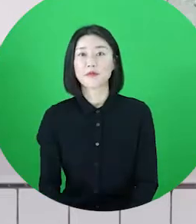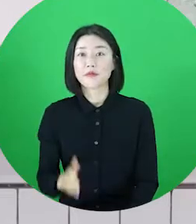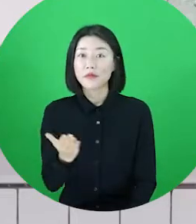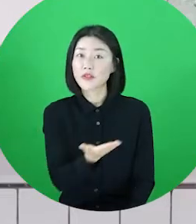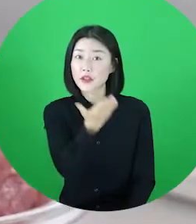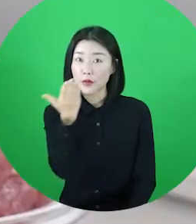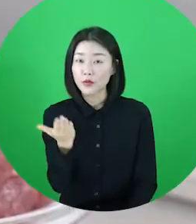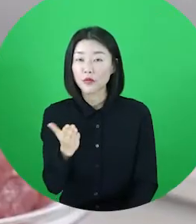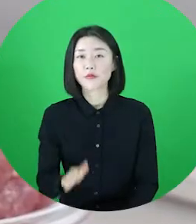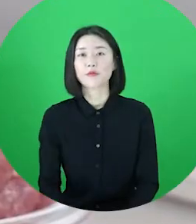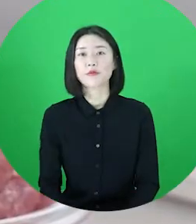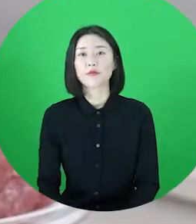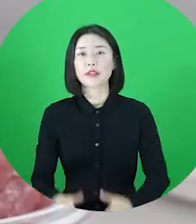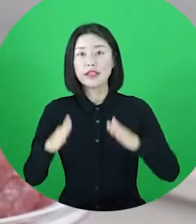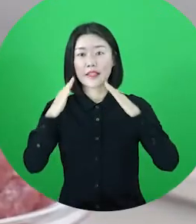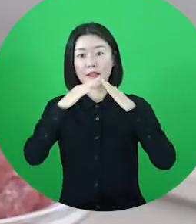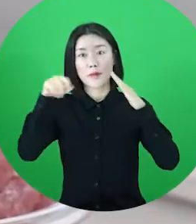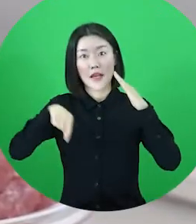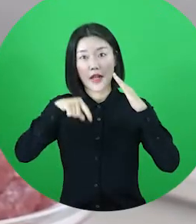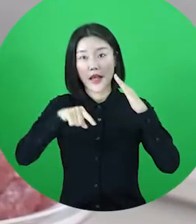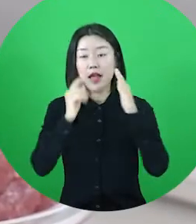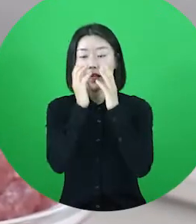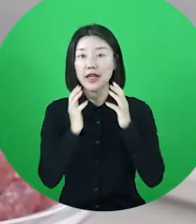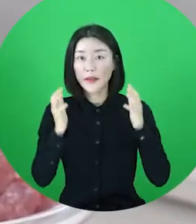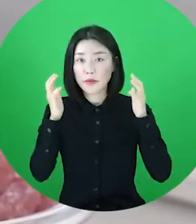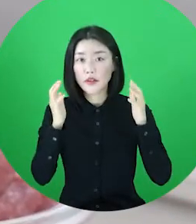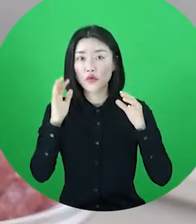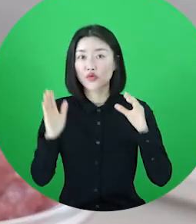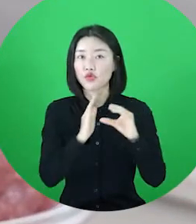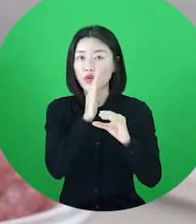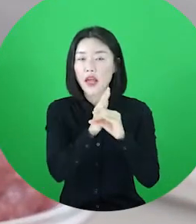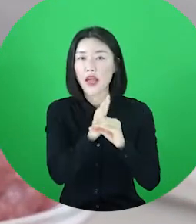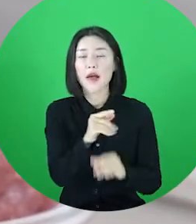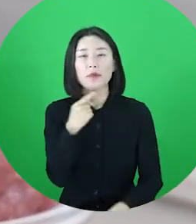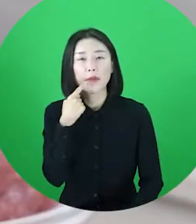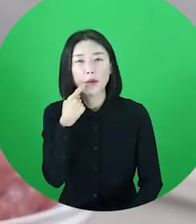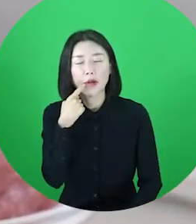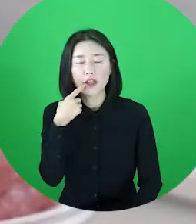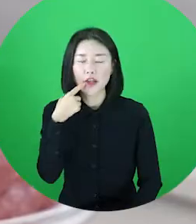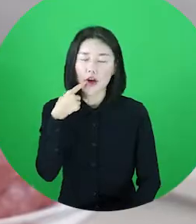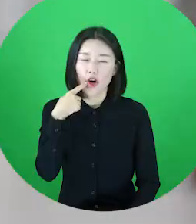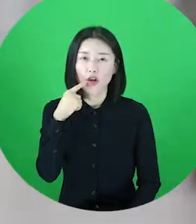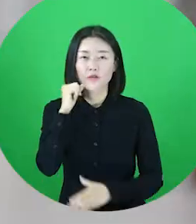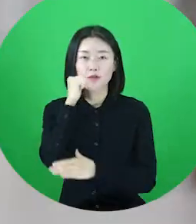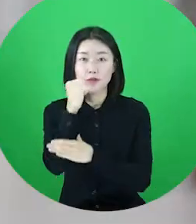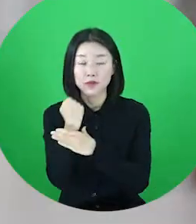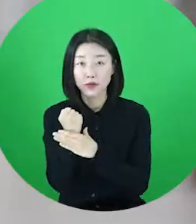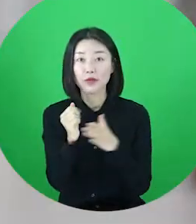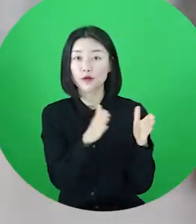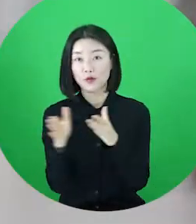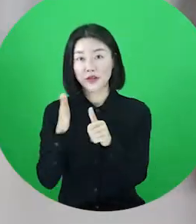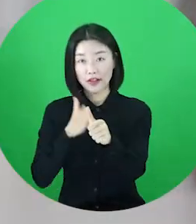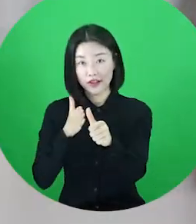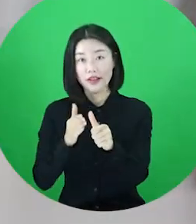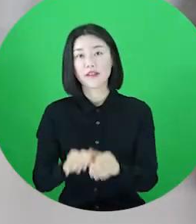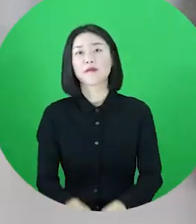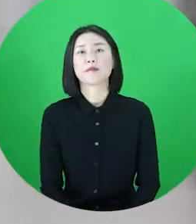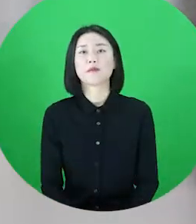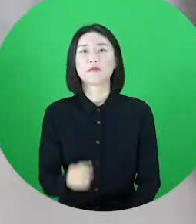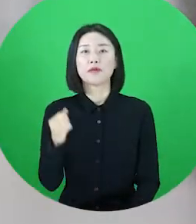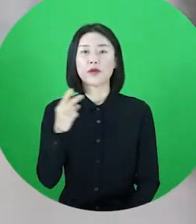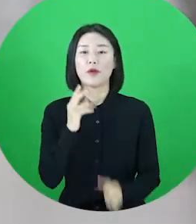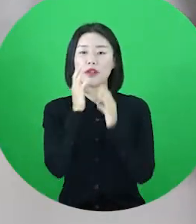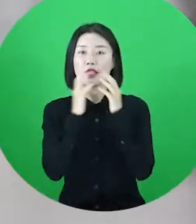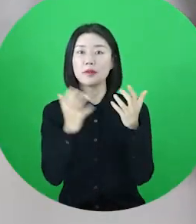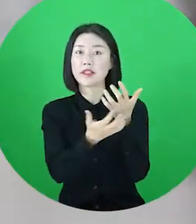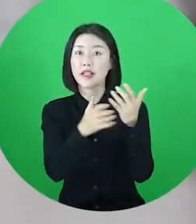친구들, 지금 집에 있는 배추김치 중에서 익은 김치를 준비해 주세요. 그리고